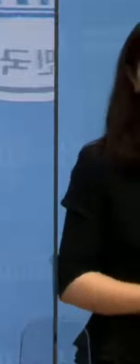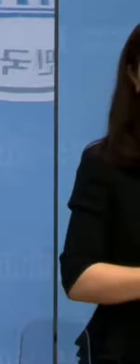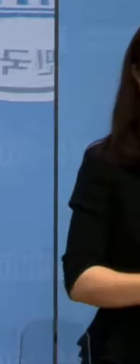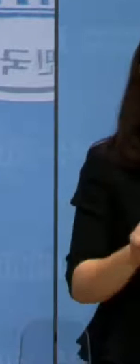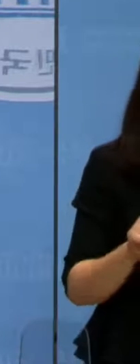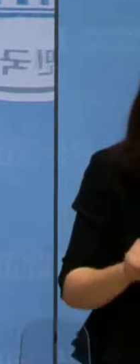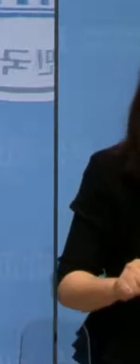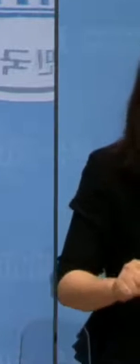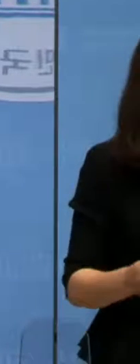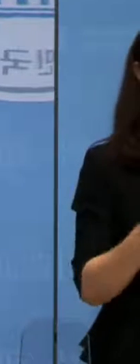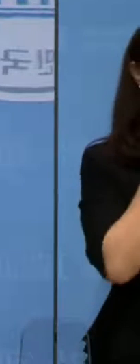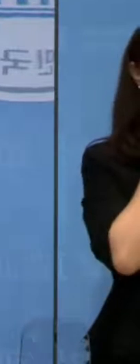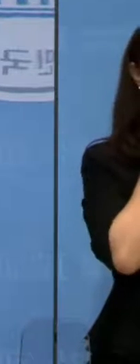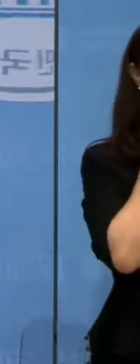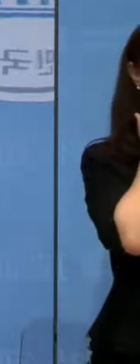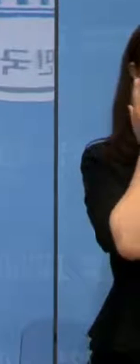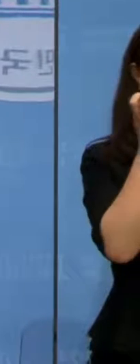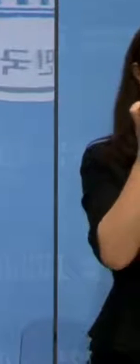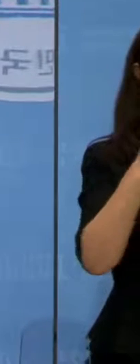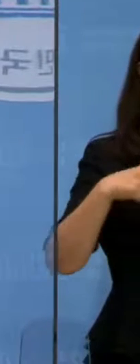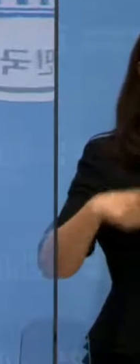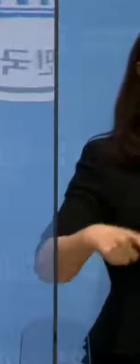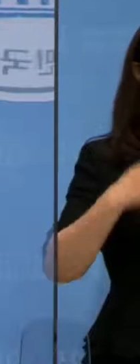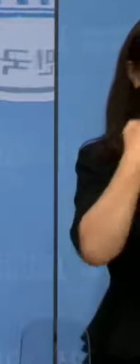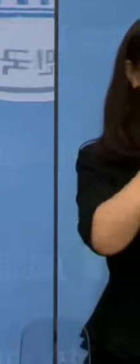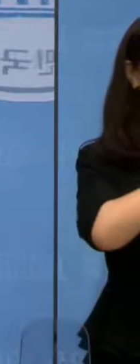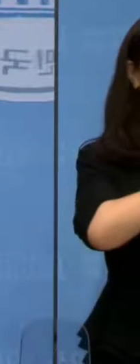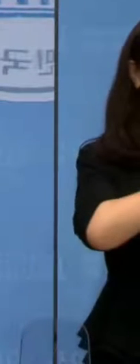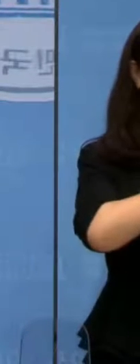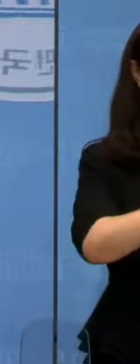안녕하십니까. 서울 송파 국회의원 배현진입니다.